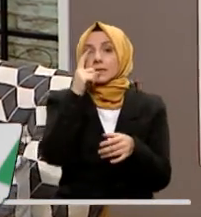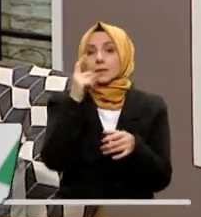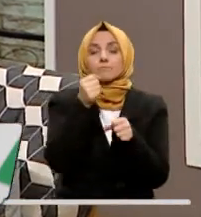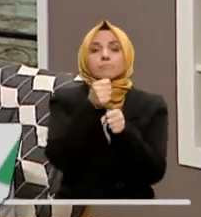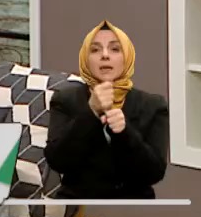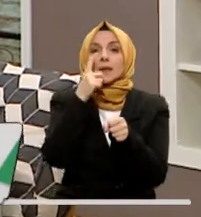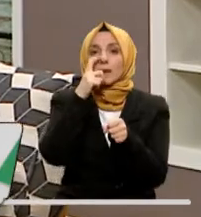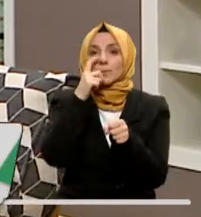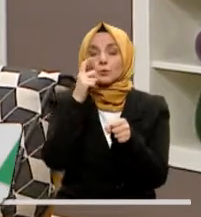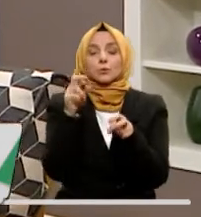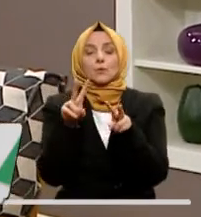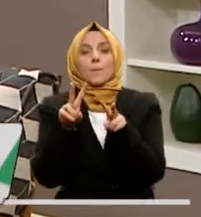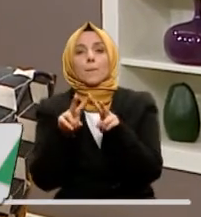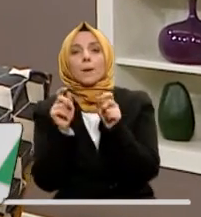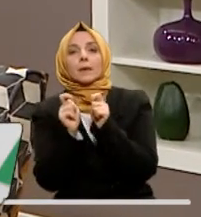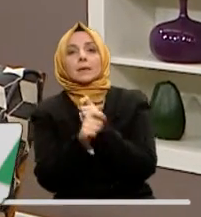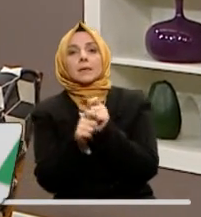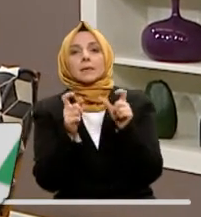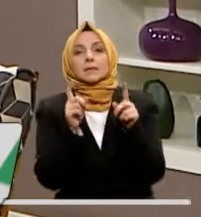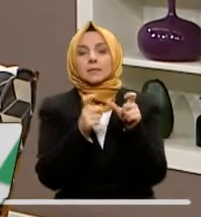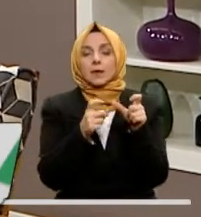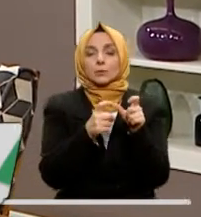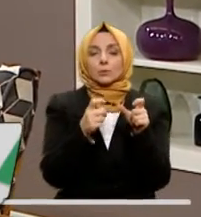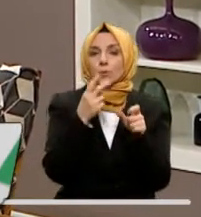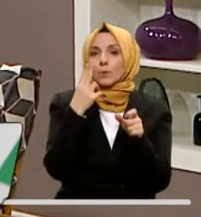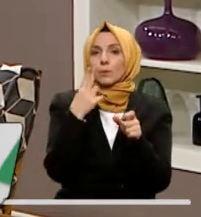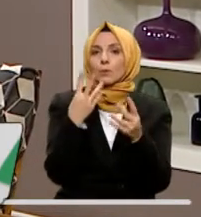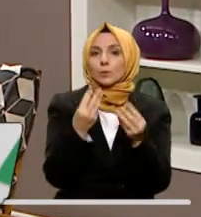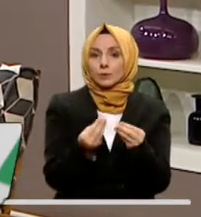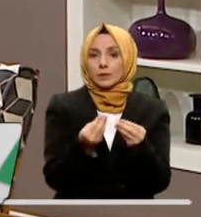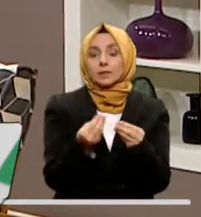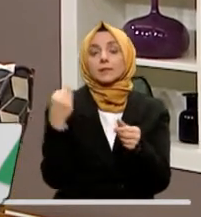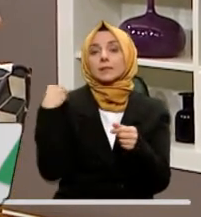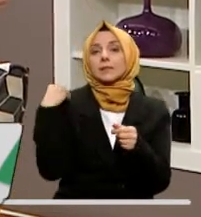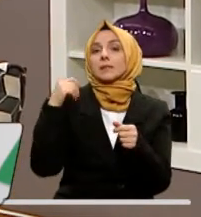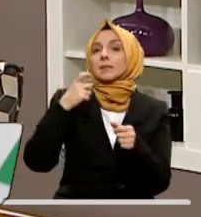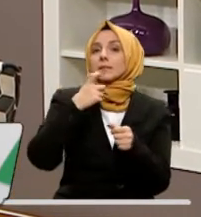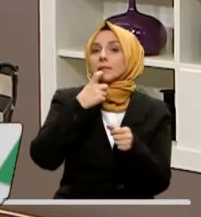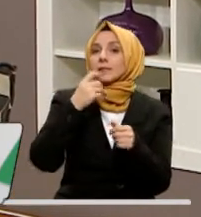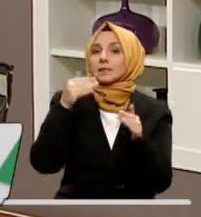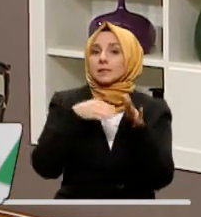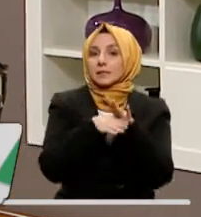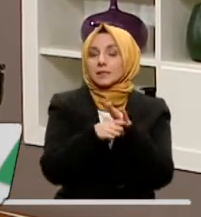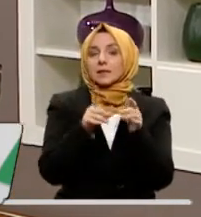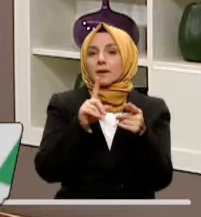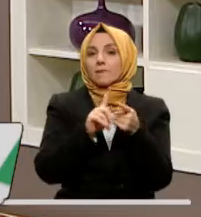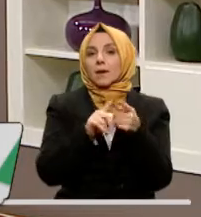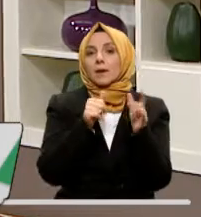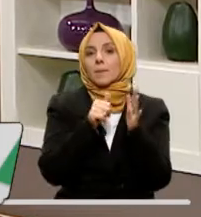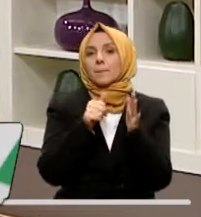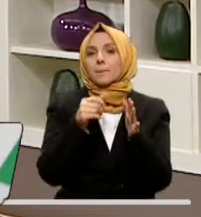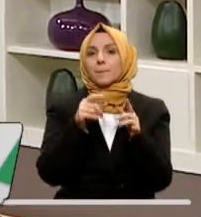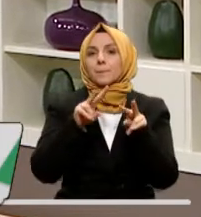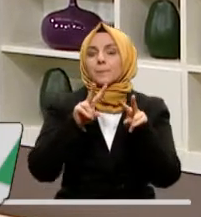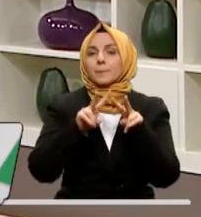saldırı beyefendi olacak ardından yaylamızın ilerleyen dakikalarında Yeni yılda girdik biliyorsunuz Miladi takvime göre Miladi takvime göre